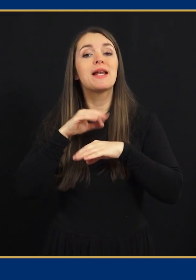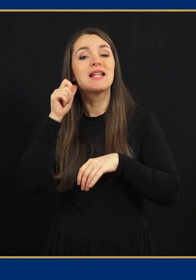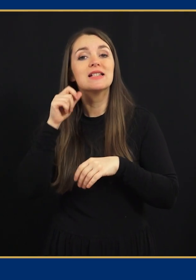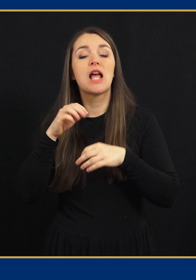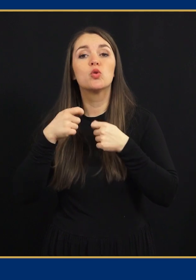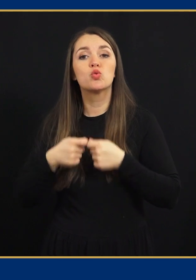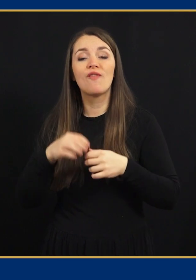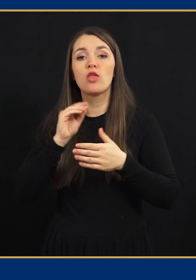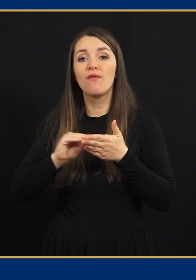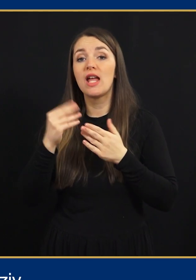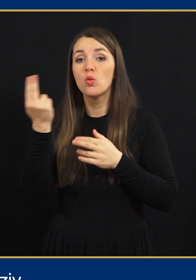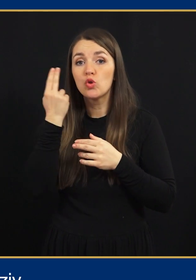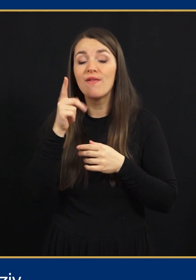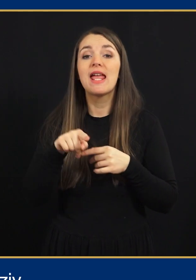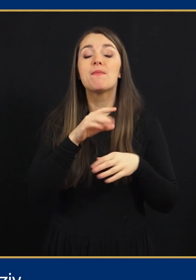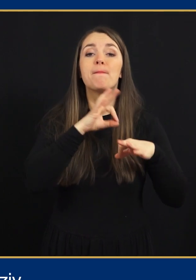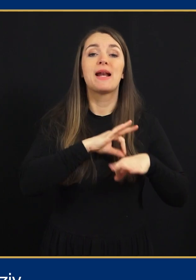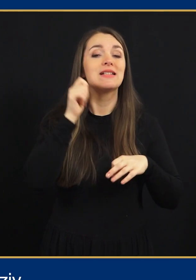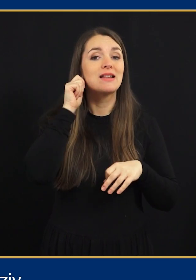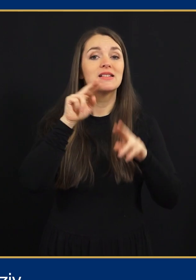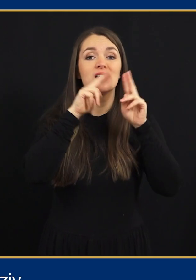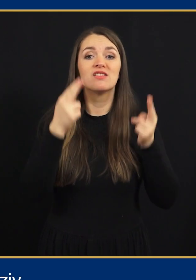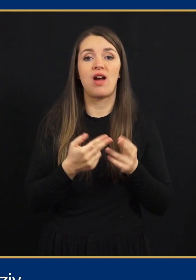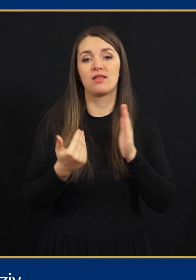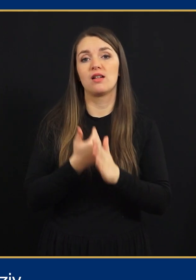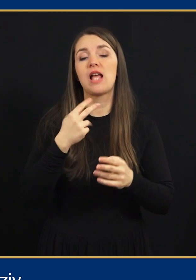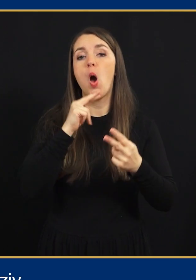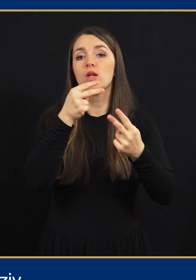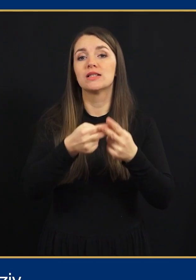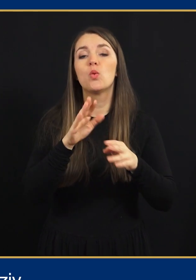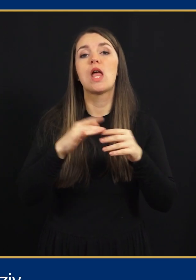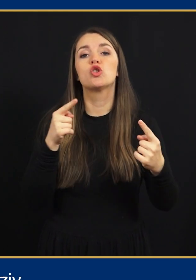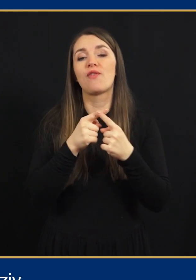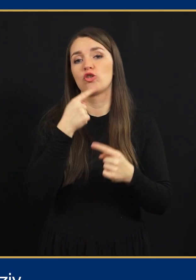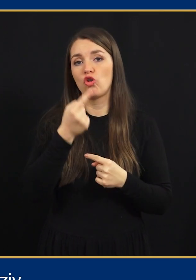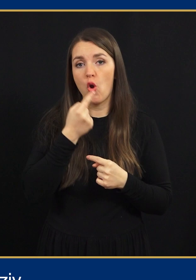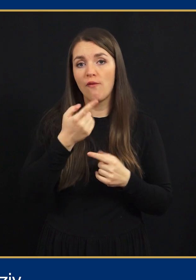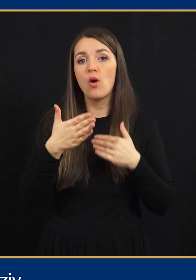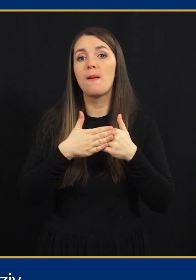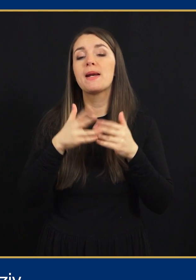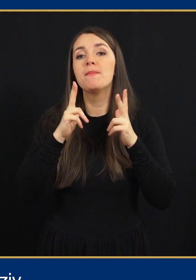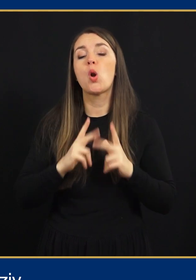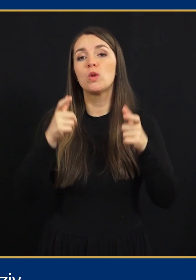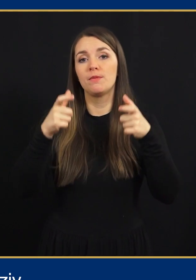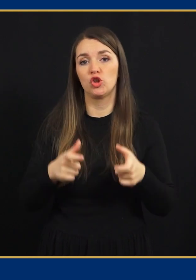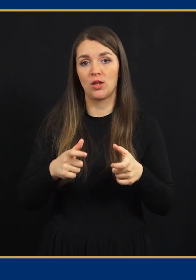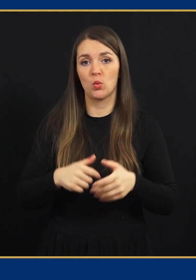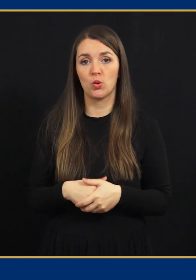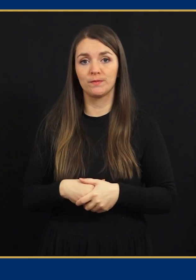Društva novinarjev Slovenije in predsednica sveta za odziv na sovražni govor pri Mirovnem